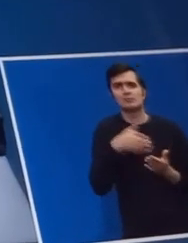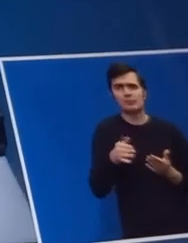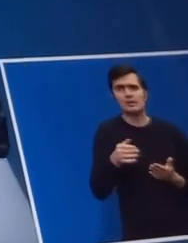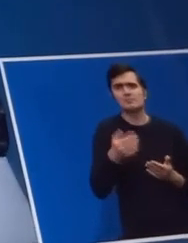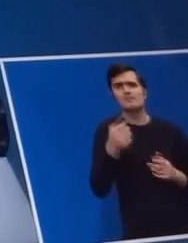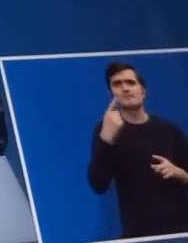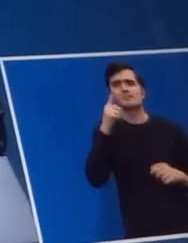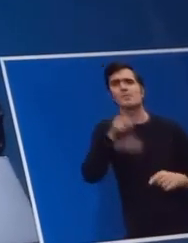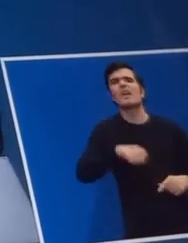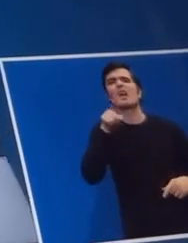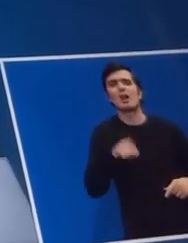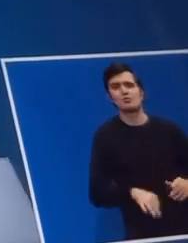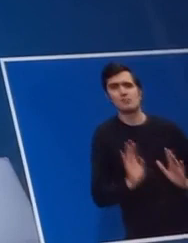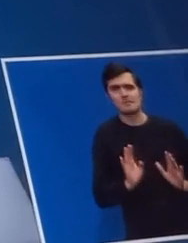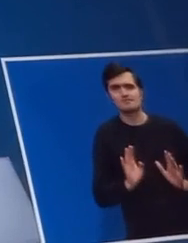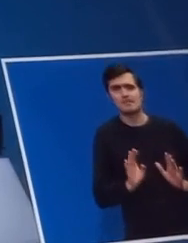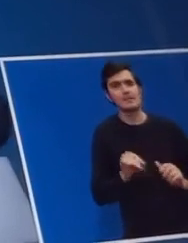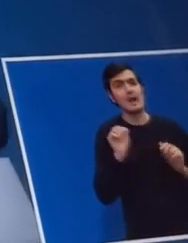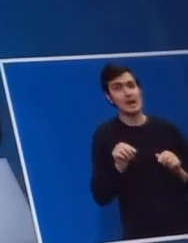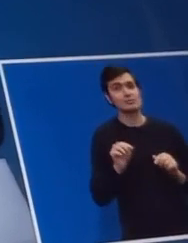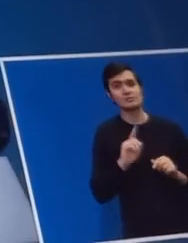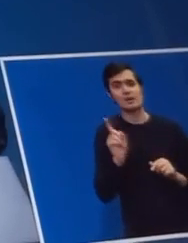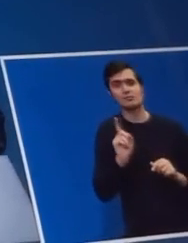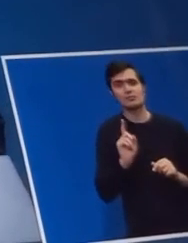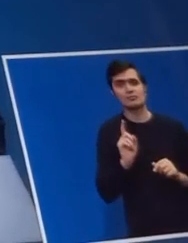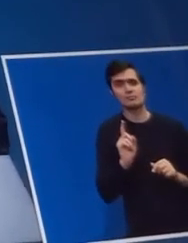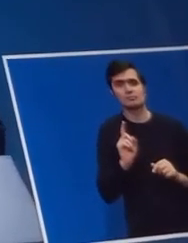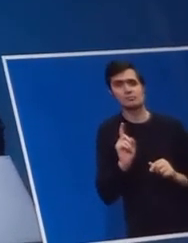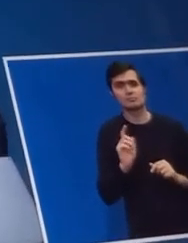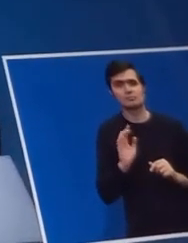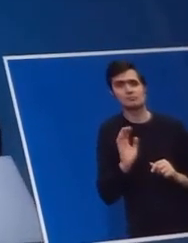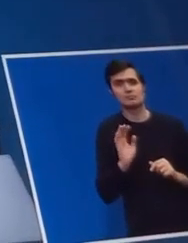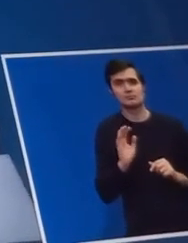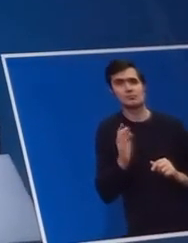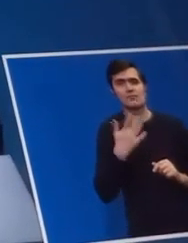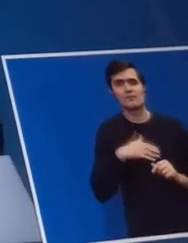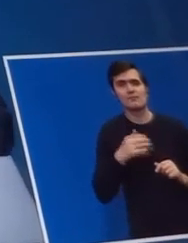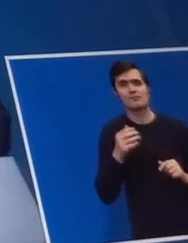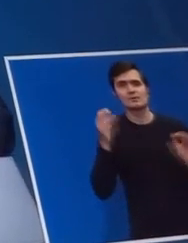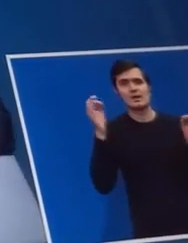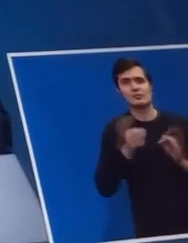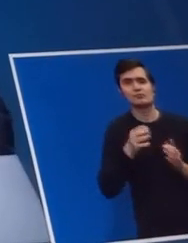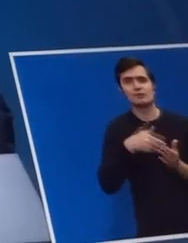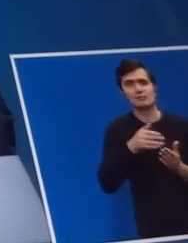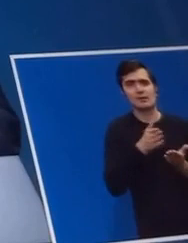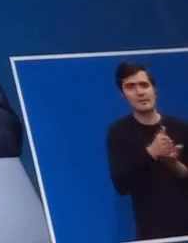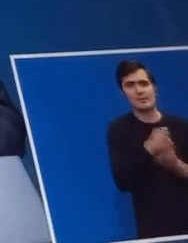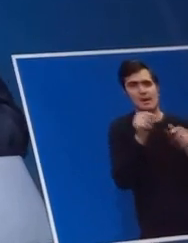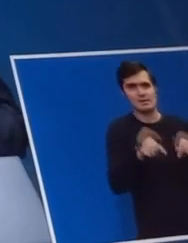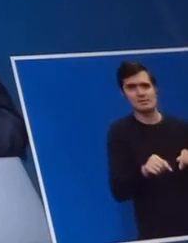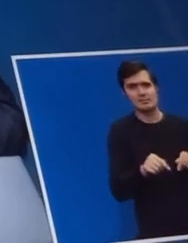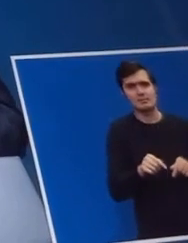lună. Și acelea nu intri să diminuezi cheltuielile permanente. Pe alte cheltuieli care